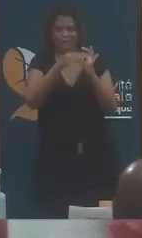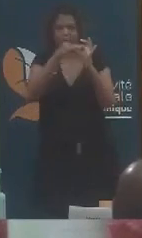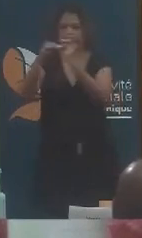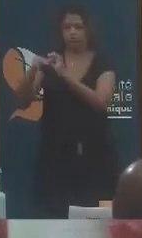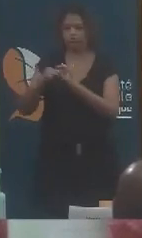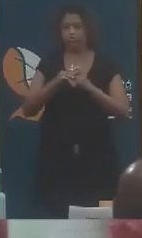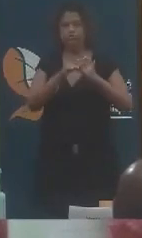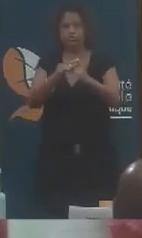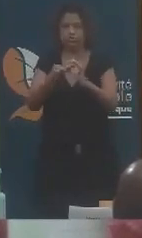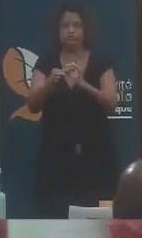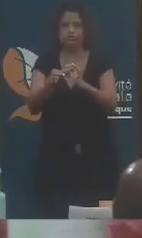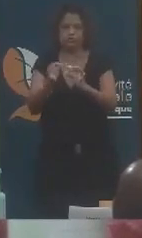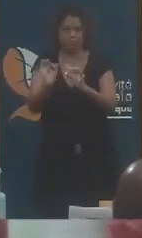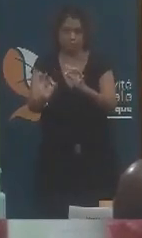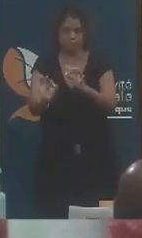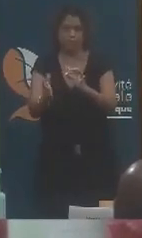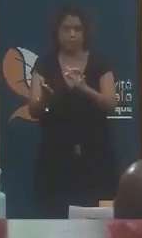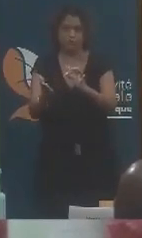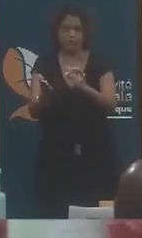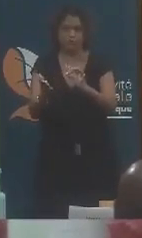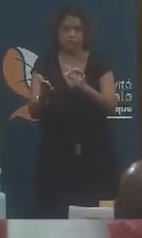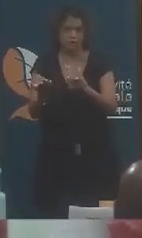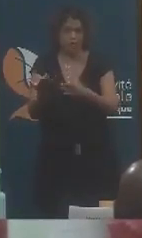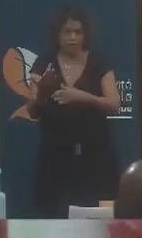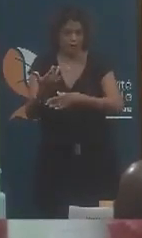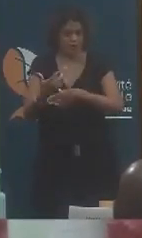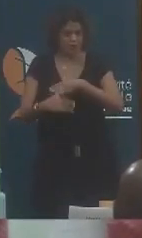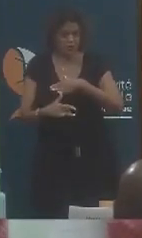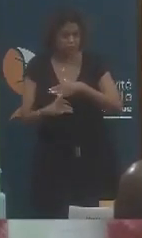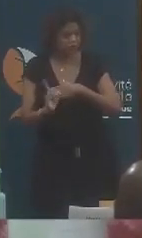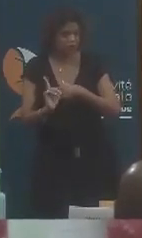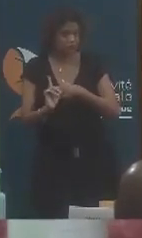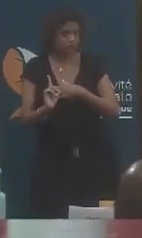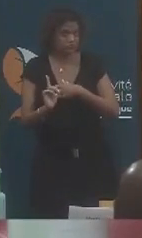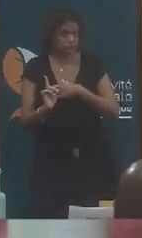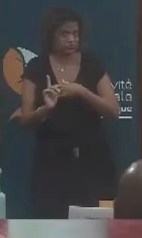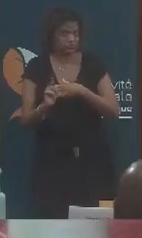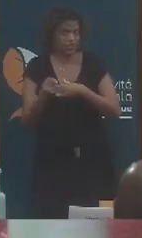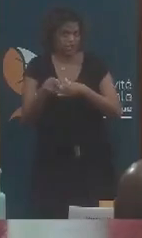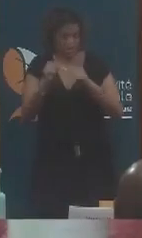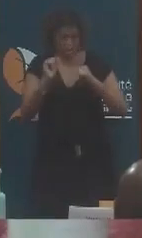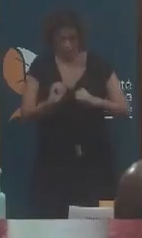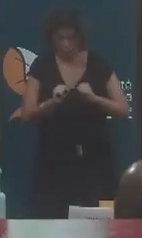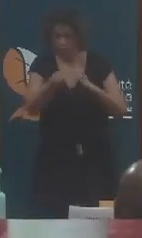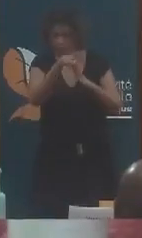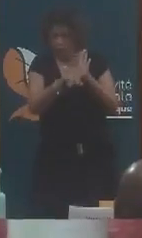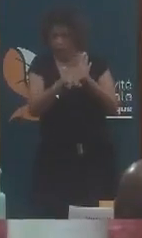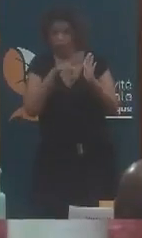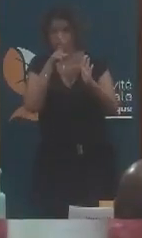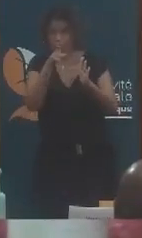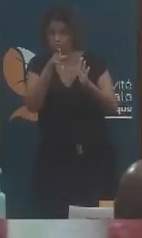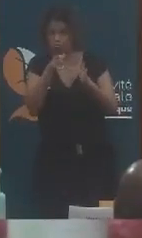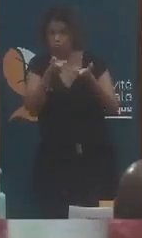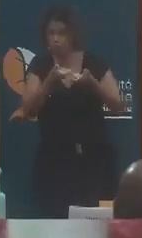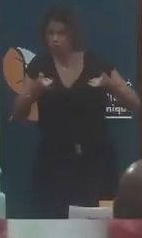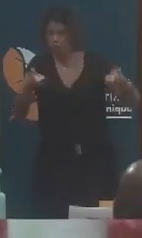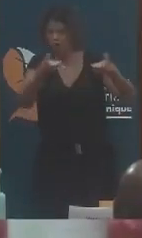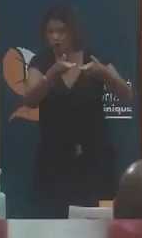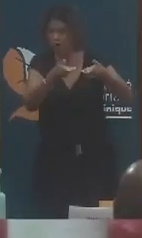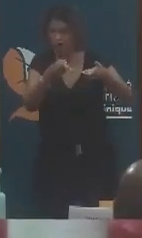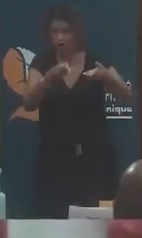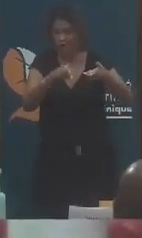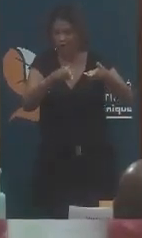je pense qu'il n'est pas trop tard pour qu'on inscrive ça, un ordre du jour, d'un vrai congrès, pas un congrès à la